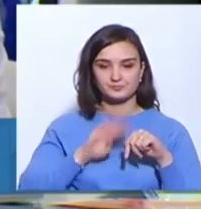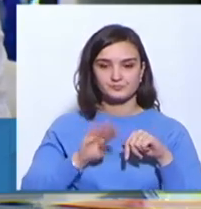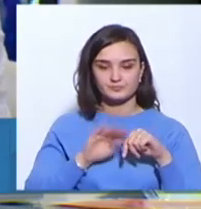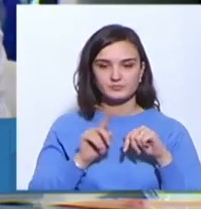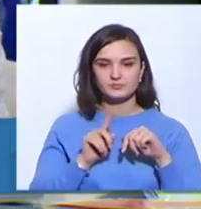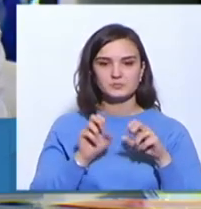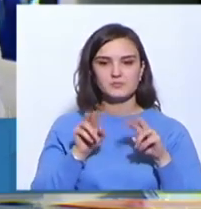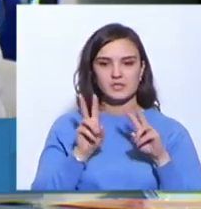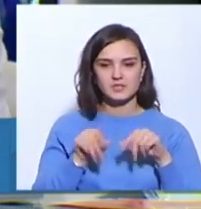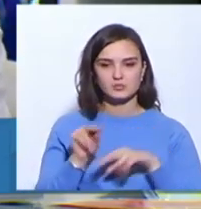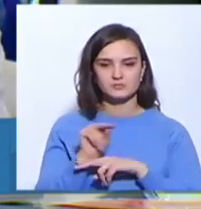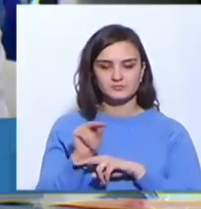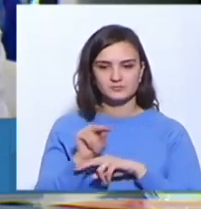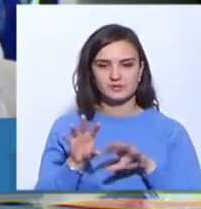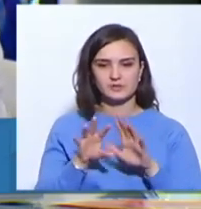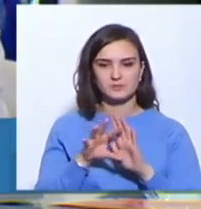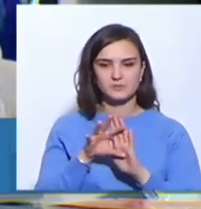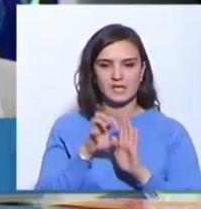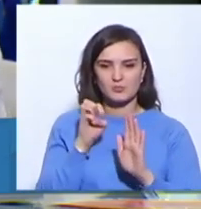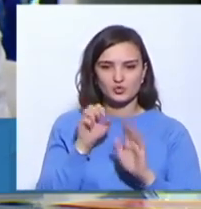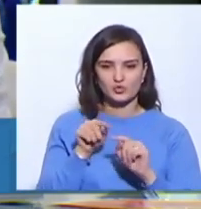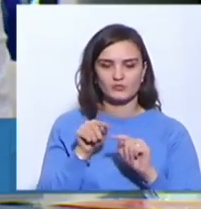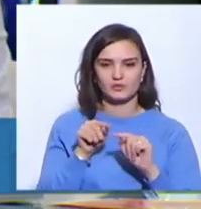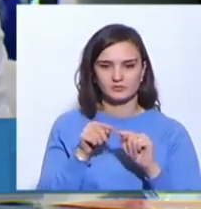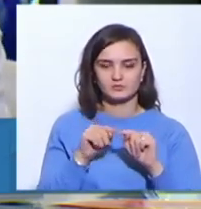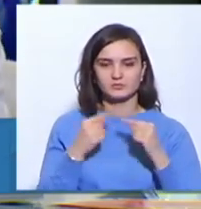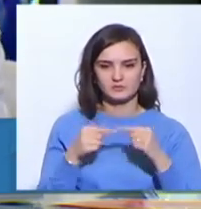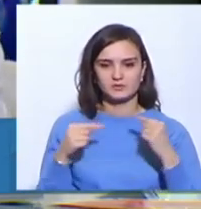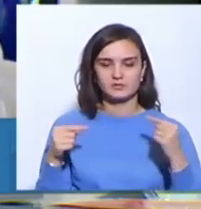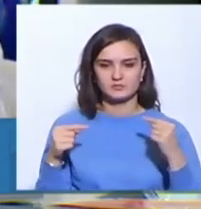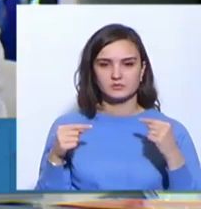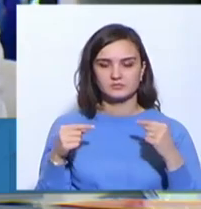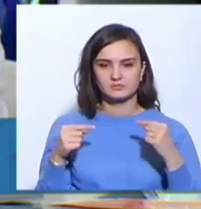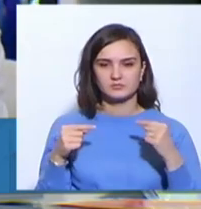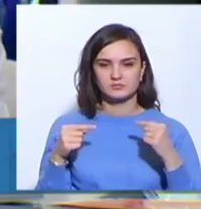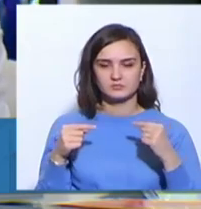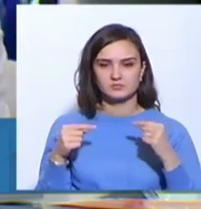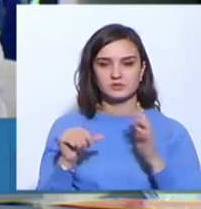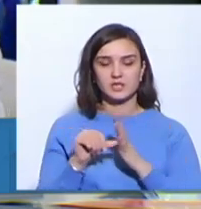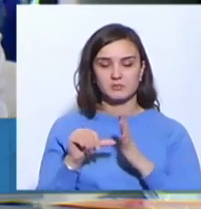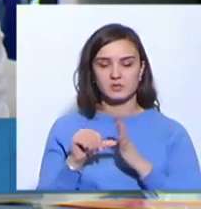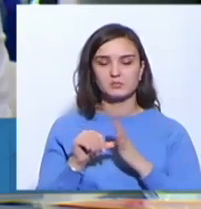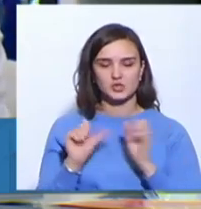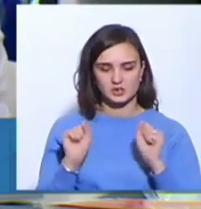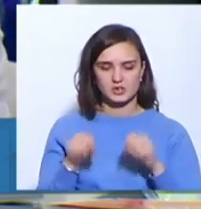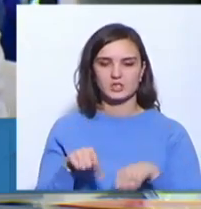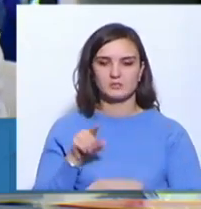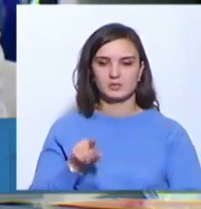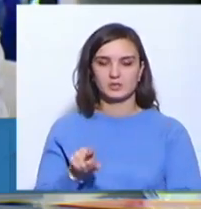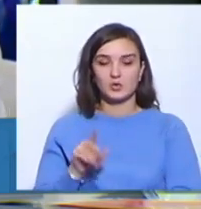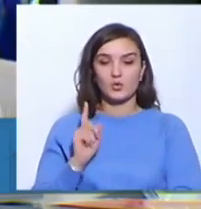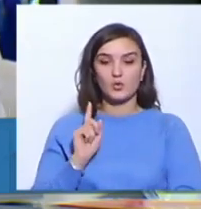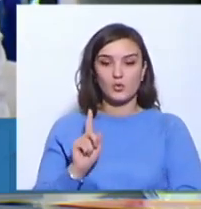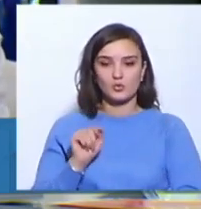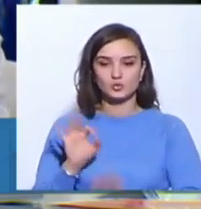გამწოვი თერაპია შეიძლება დაინიშნოს. სხვადასხვა მოკლედ დახმარება შესაძლებელია, ოღონდ